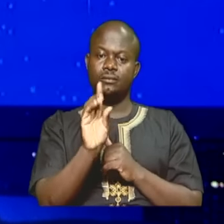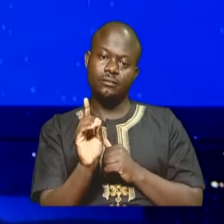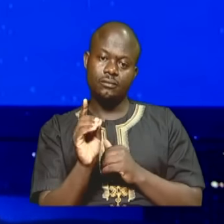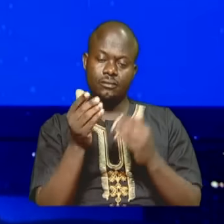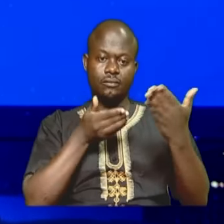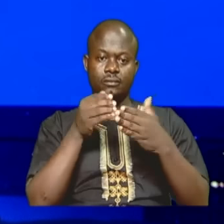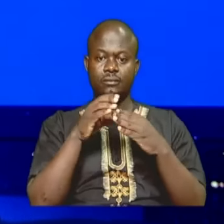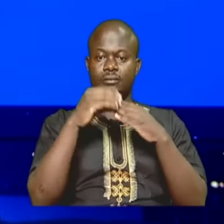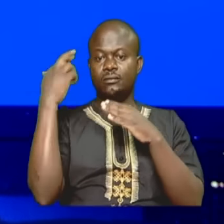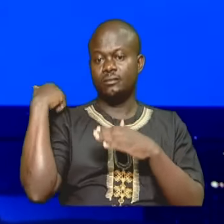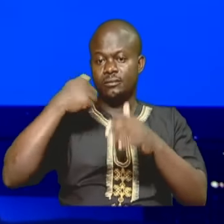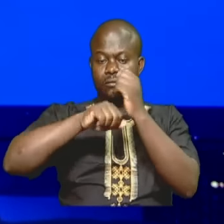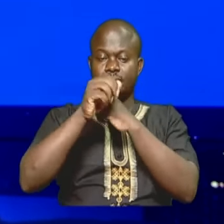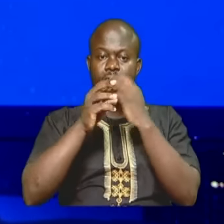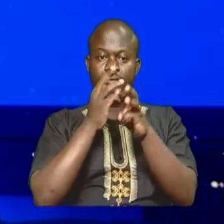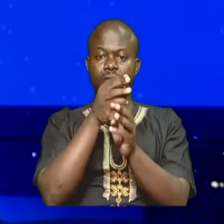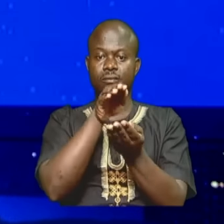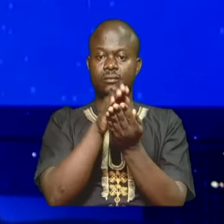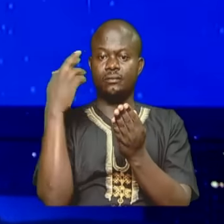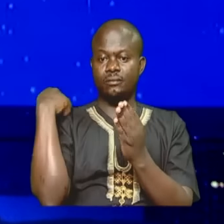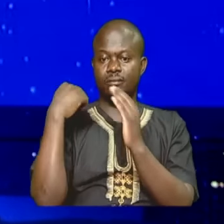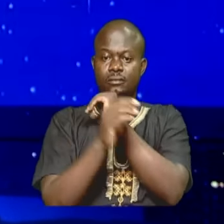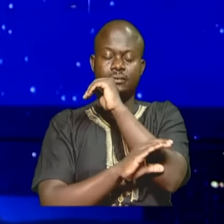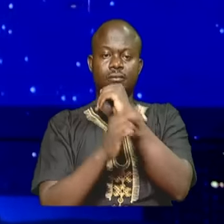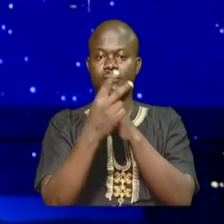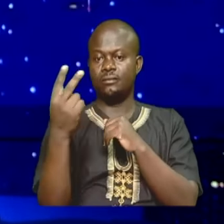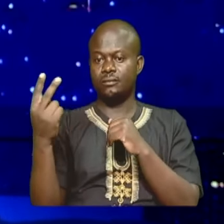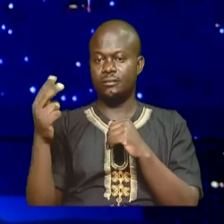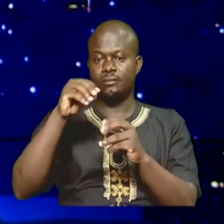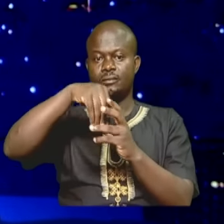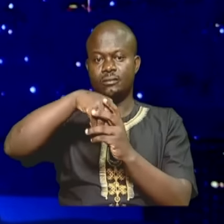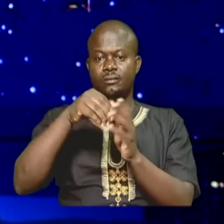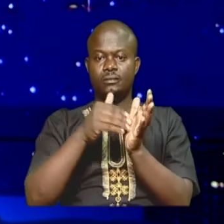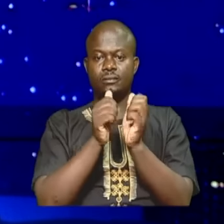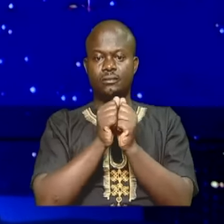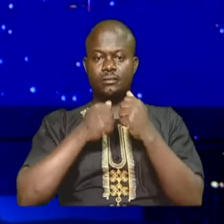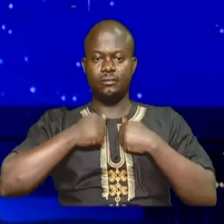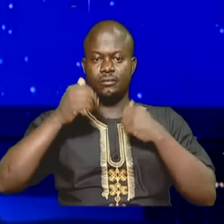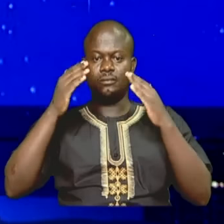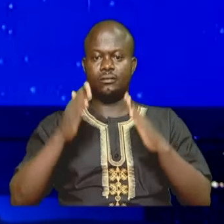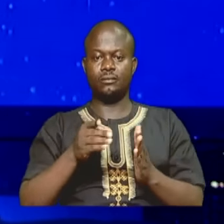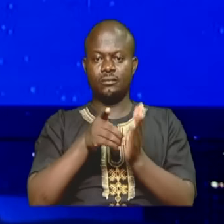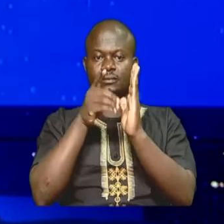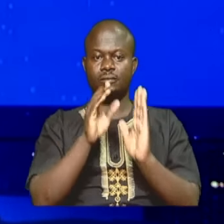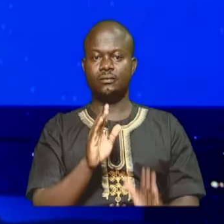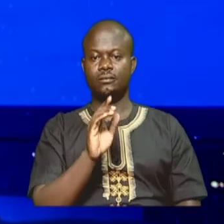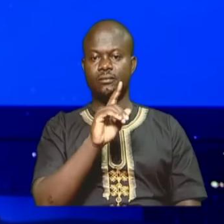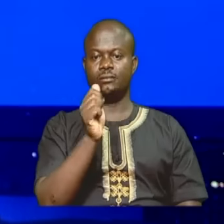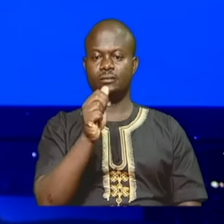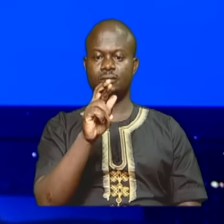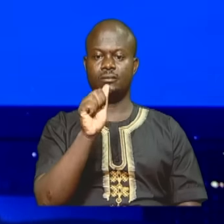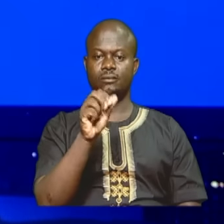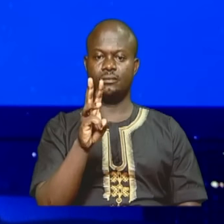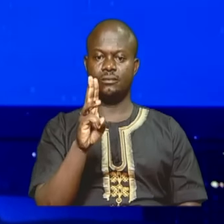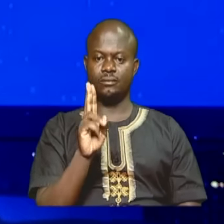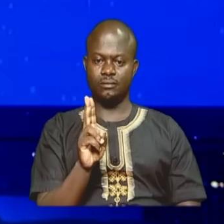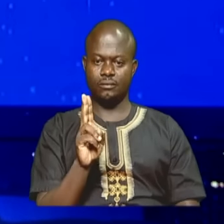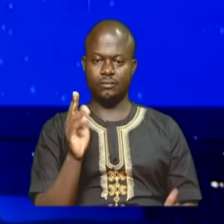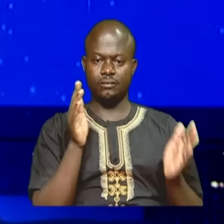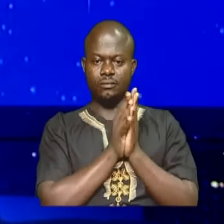umuyobozi nshingwabikorwa wa Banki y'Isi ushinzwe ibihugu 22 birimo n'u Rwanda, Dr. Zarawu Wendeline,